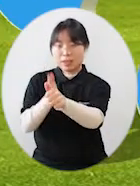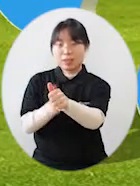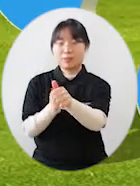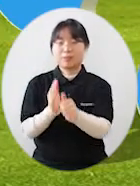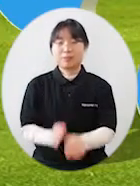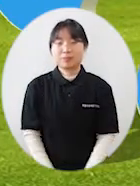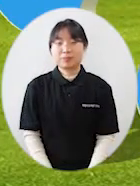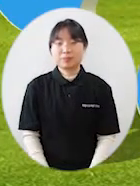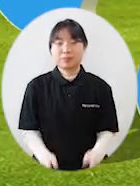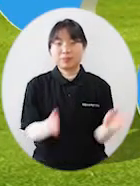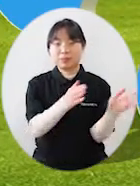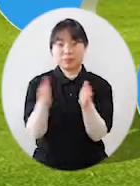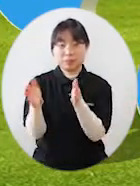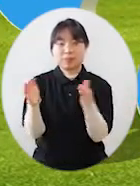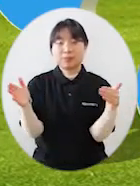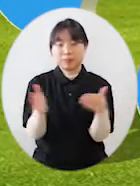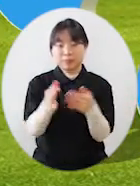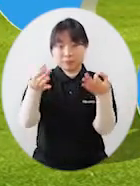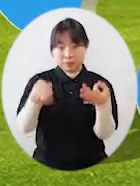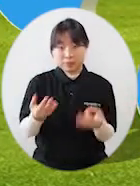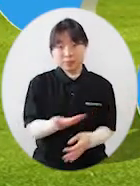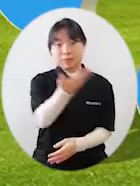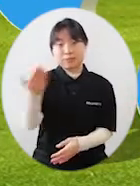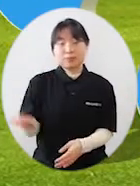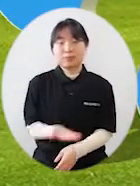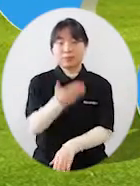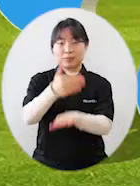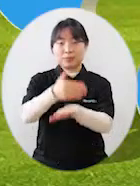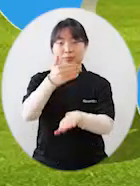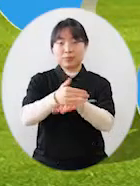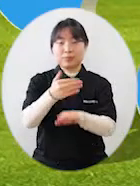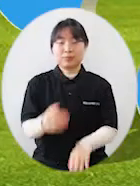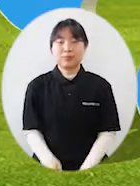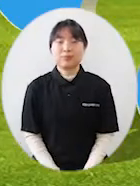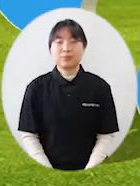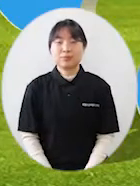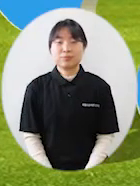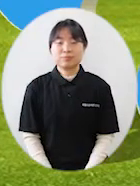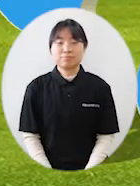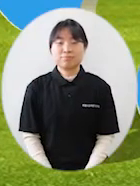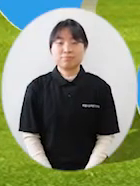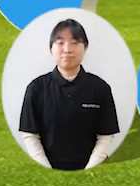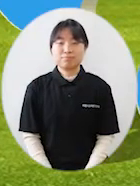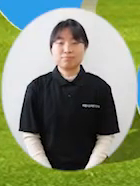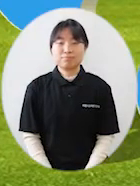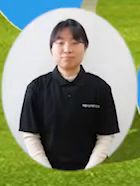주시길 바랍니다. 준비한 소식은 여기까지입니다. 시청해주신 여러분 고맙습니다.